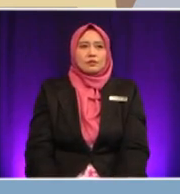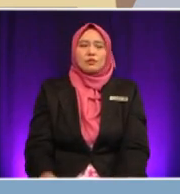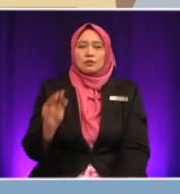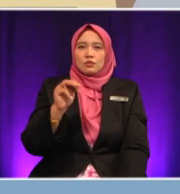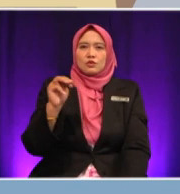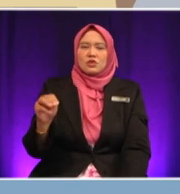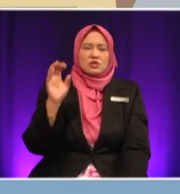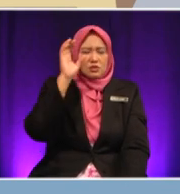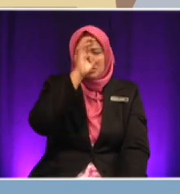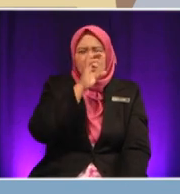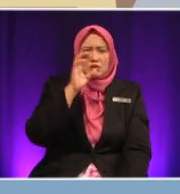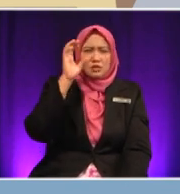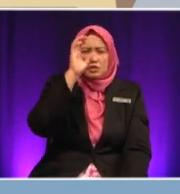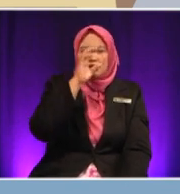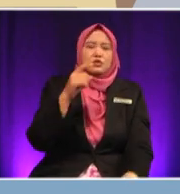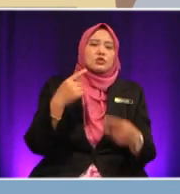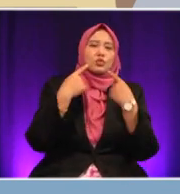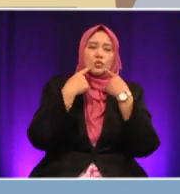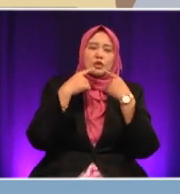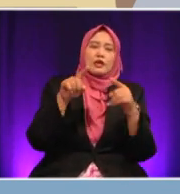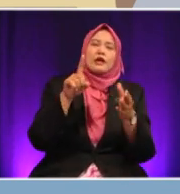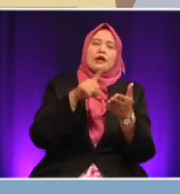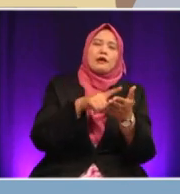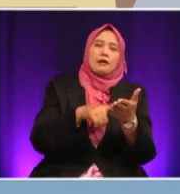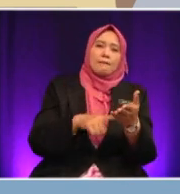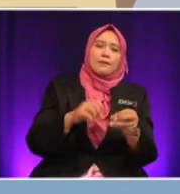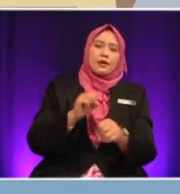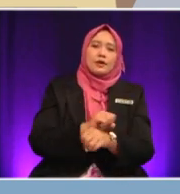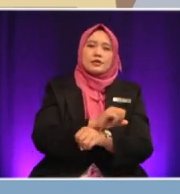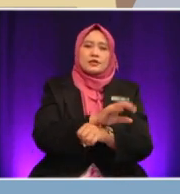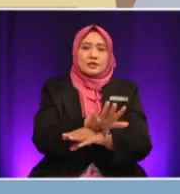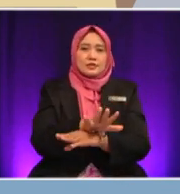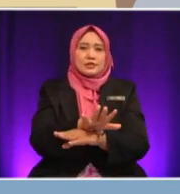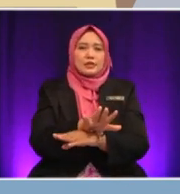Loji Apakah implikasi kepada masyarakat dan negara